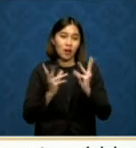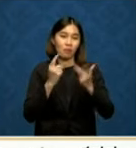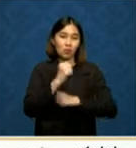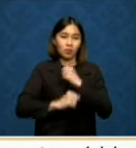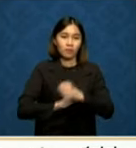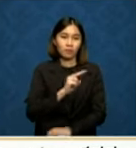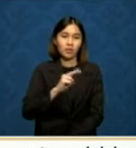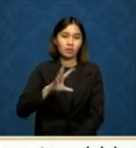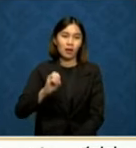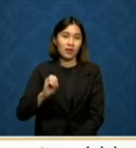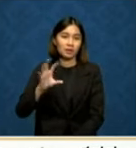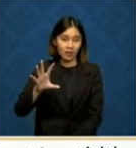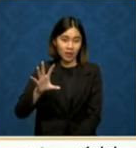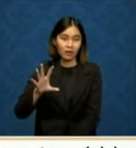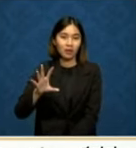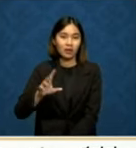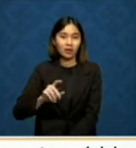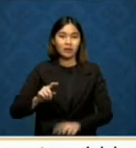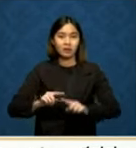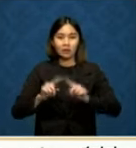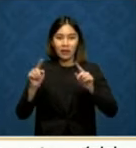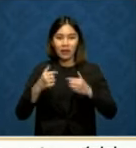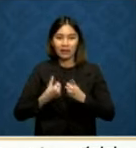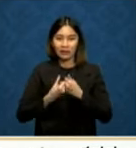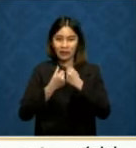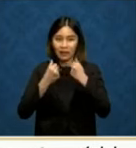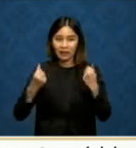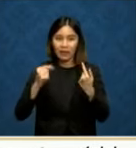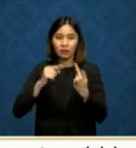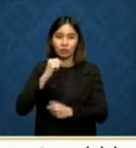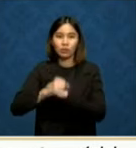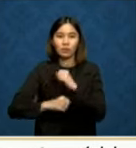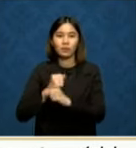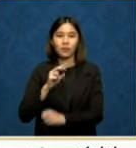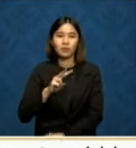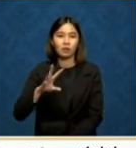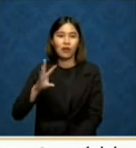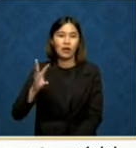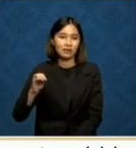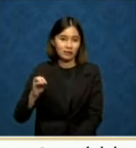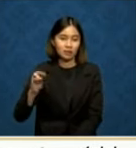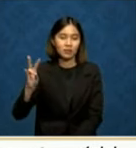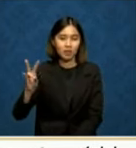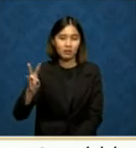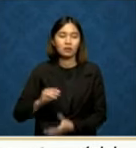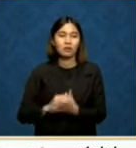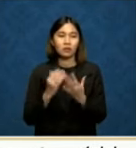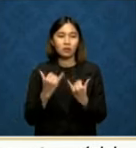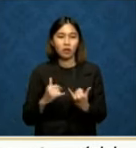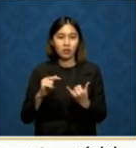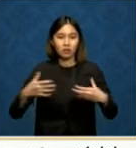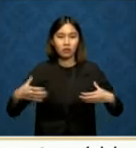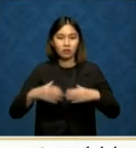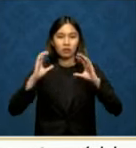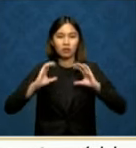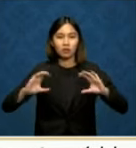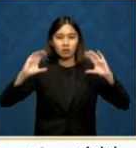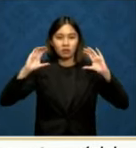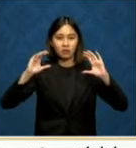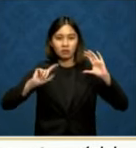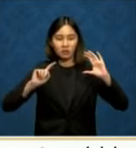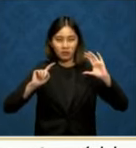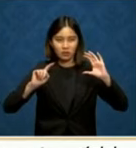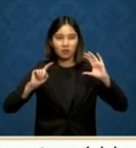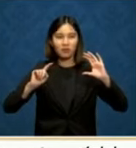55 แต่ขยายไปถึง 2577และขนาดนี้รัฐบาลเองเี่ย ก็เตรม